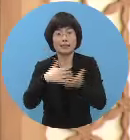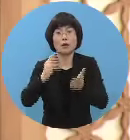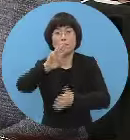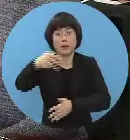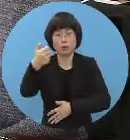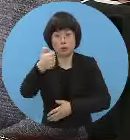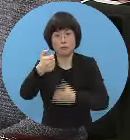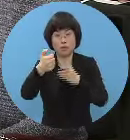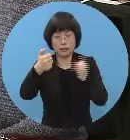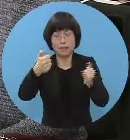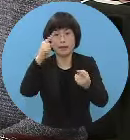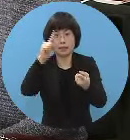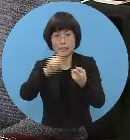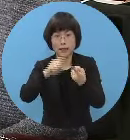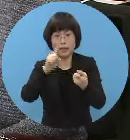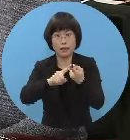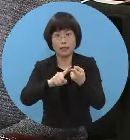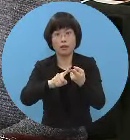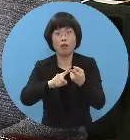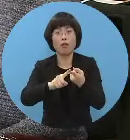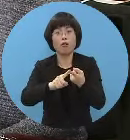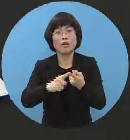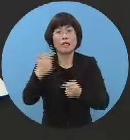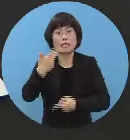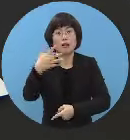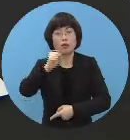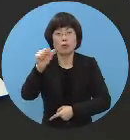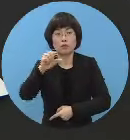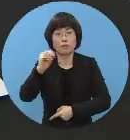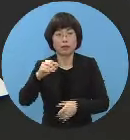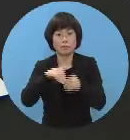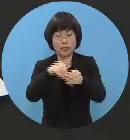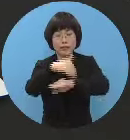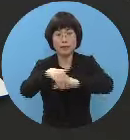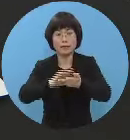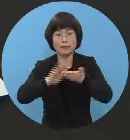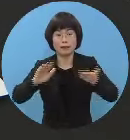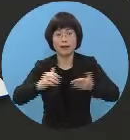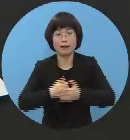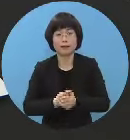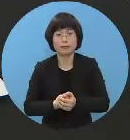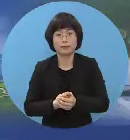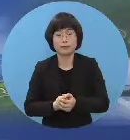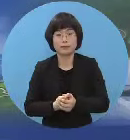150만원까지 모두 860여명에게 7억 5천만 원이 지급됩니다.